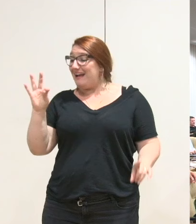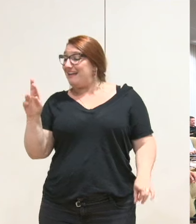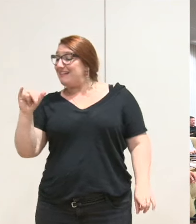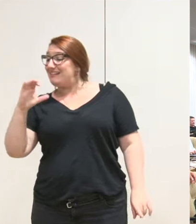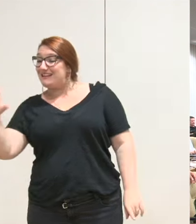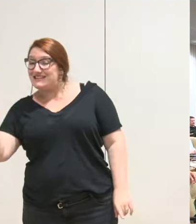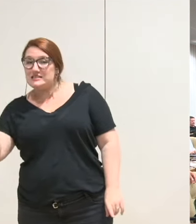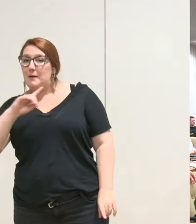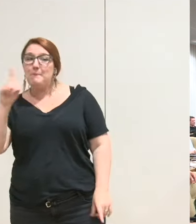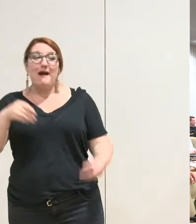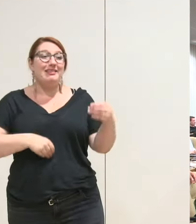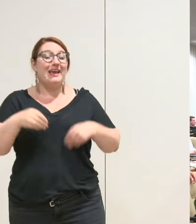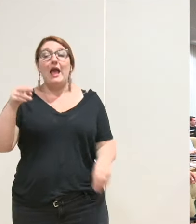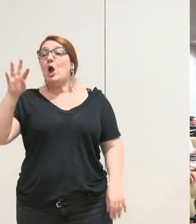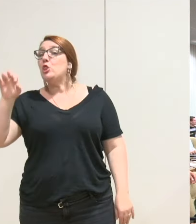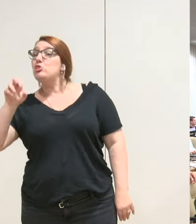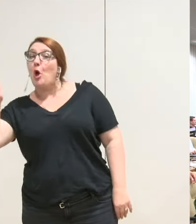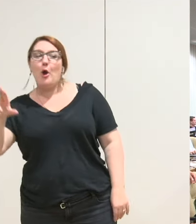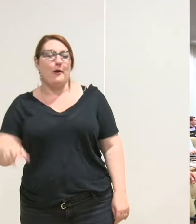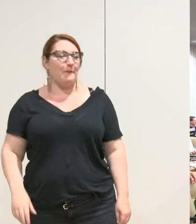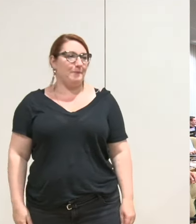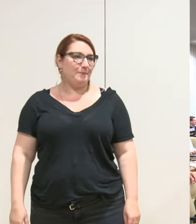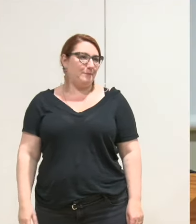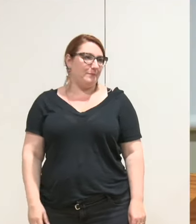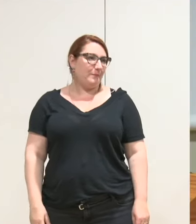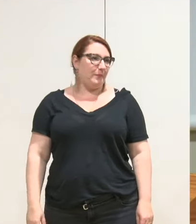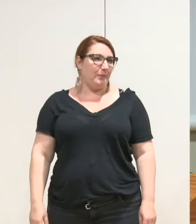écrit Merci ouis ouis mais il